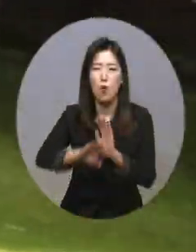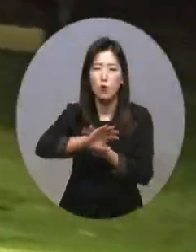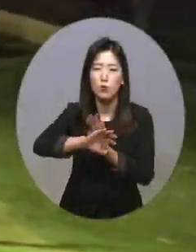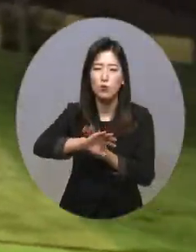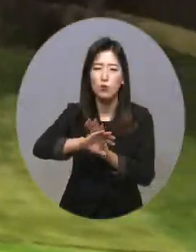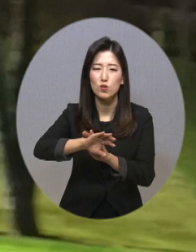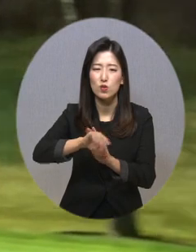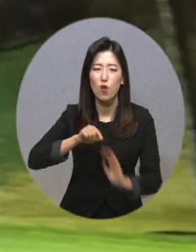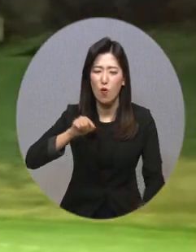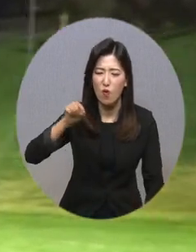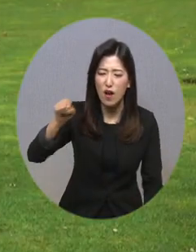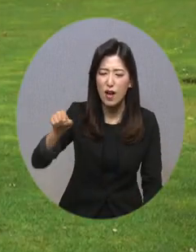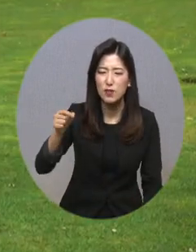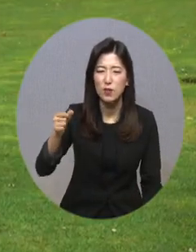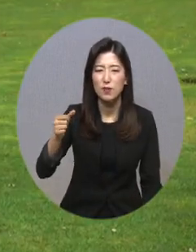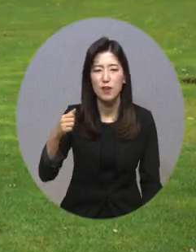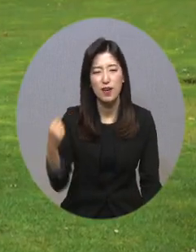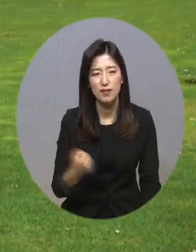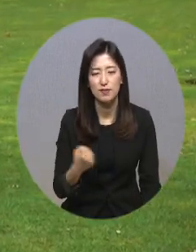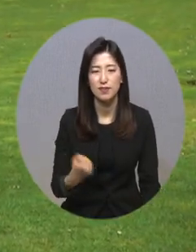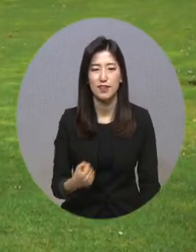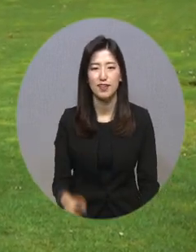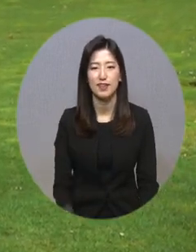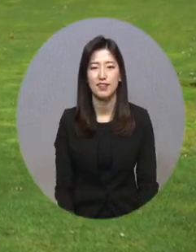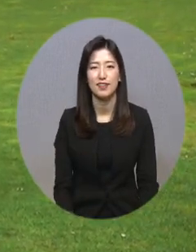오오오 oie